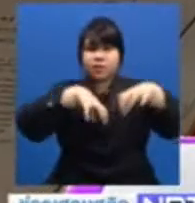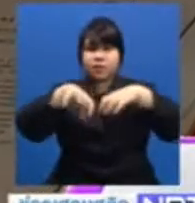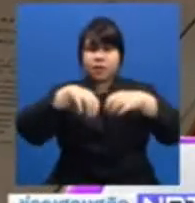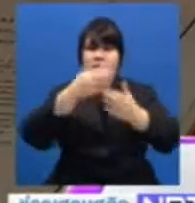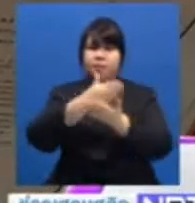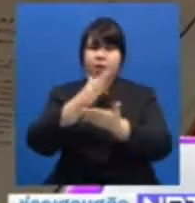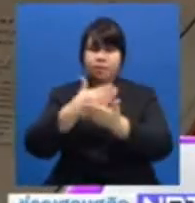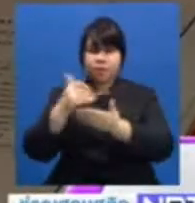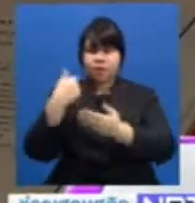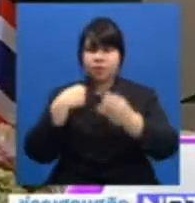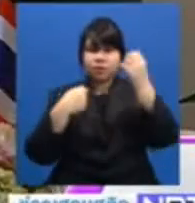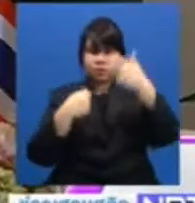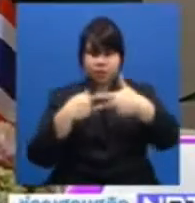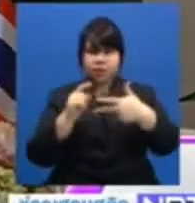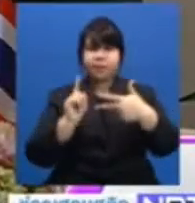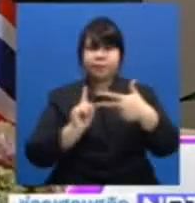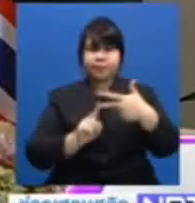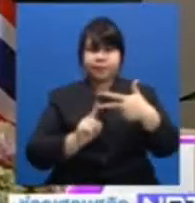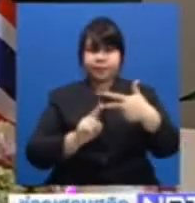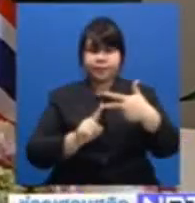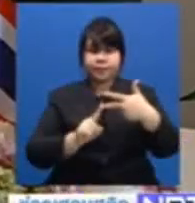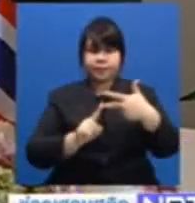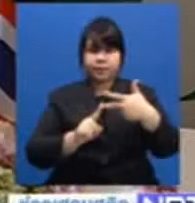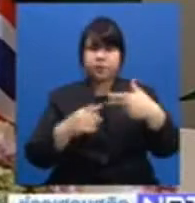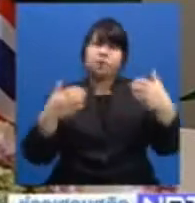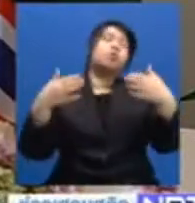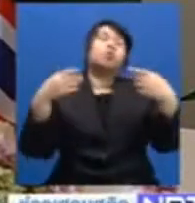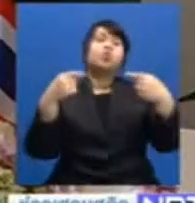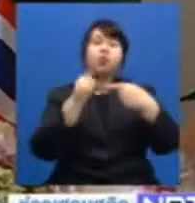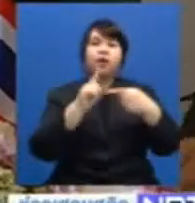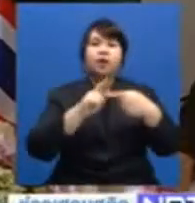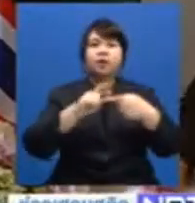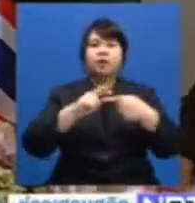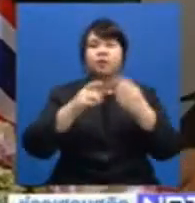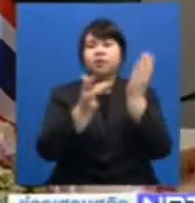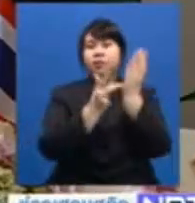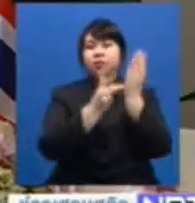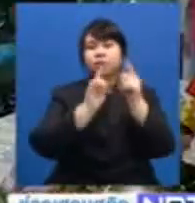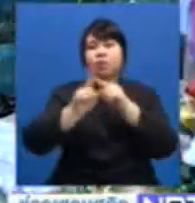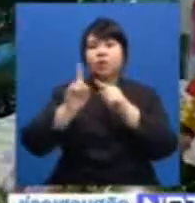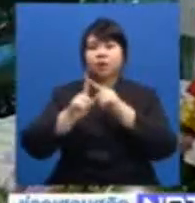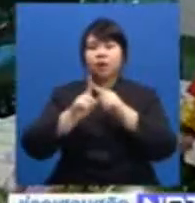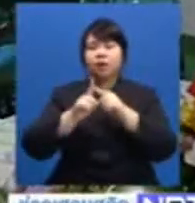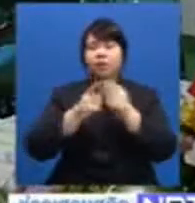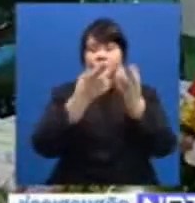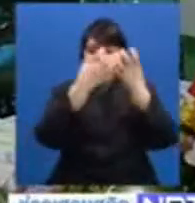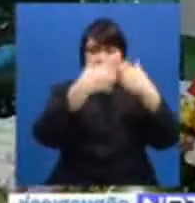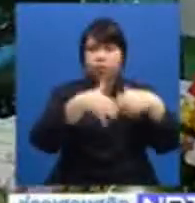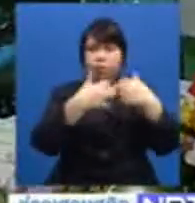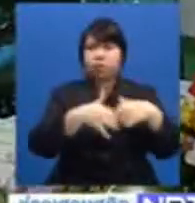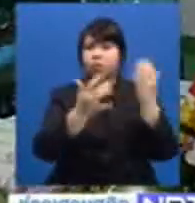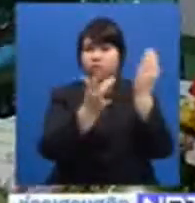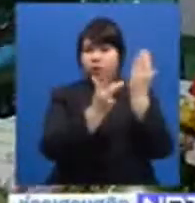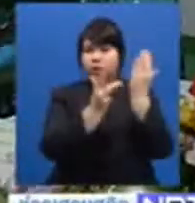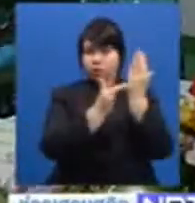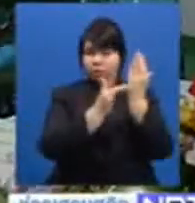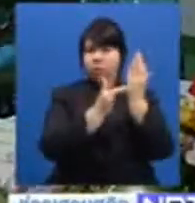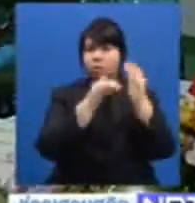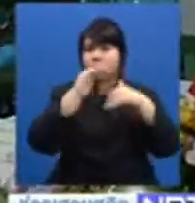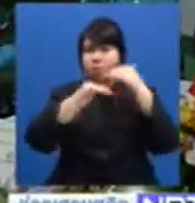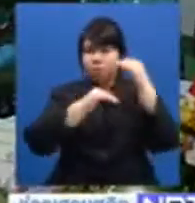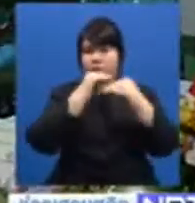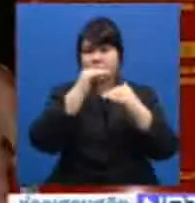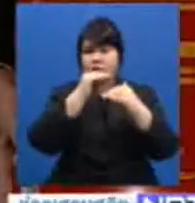จะแบ่งออกเป็น 3ส่วนประกอบด้วยส่วนอุตสาหกรรมไฮเทคเน้นอุตสาหกรรมการผลิตที่มีเทคโนโลยีขั้นสูง